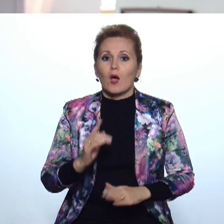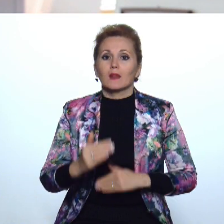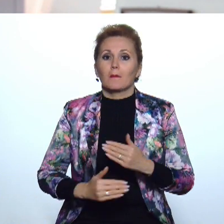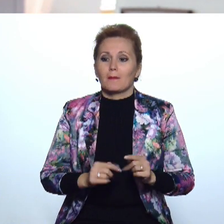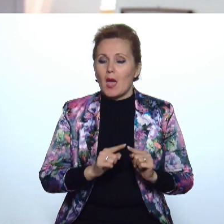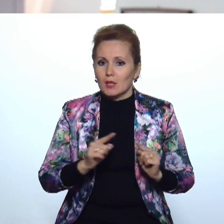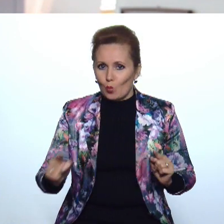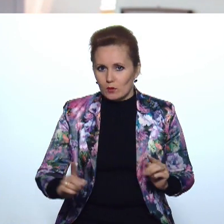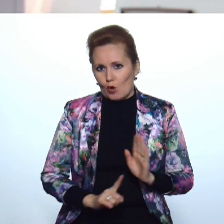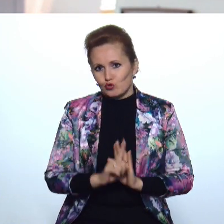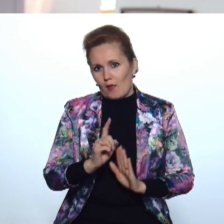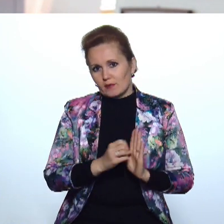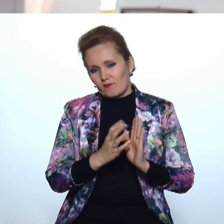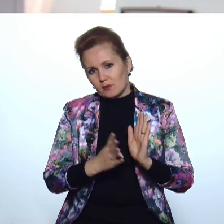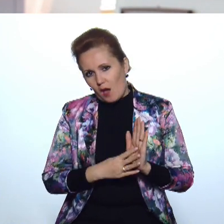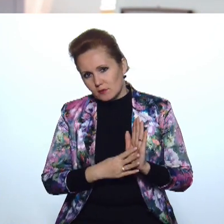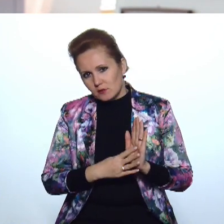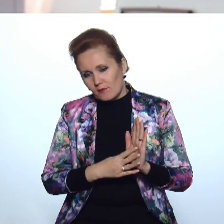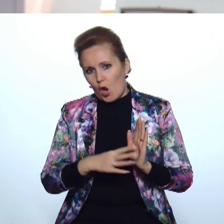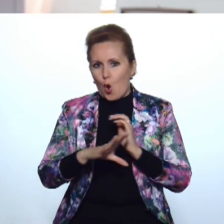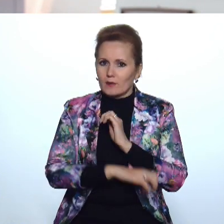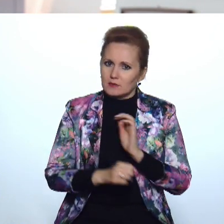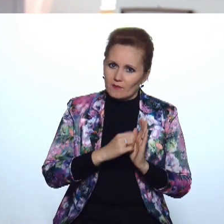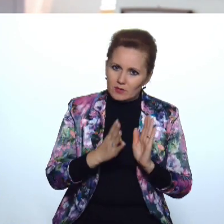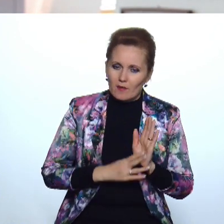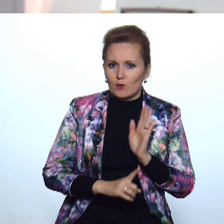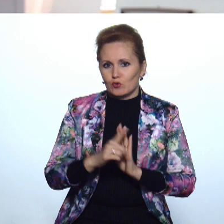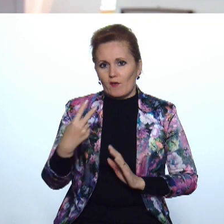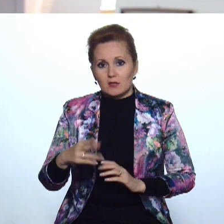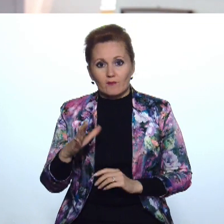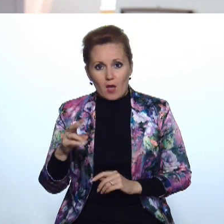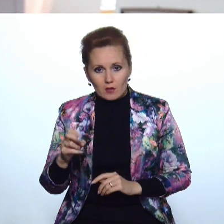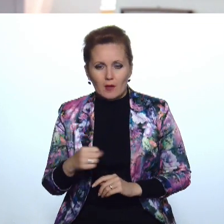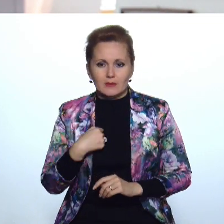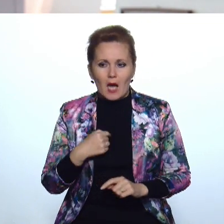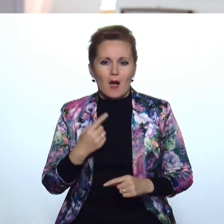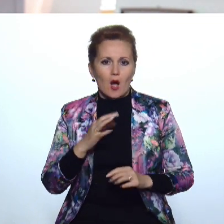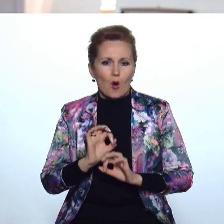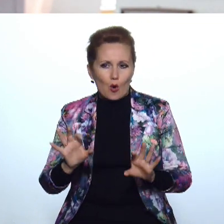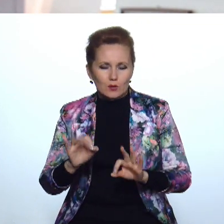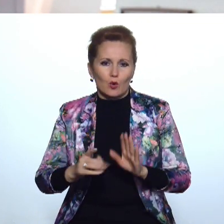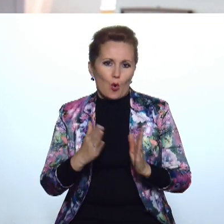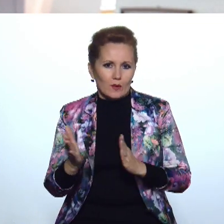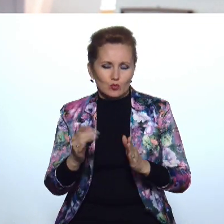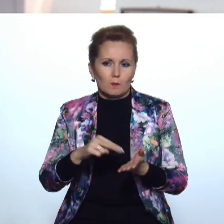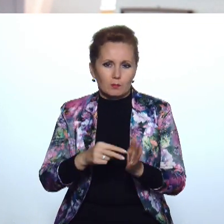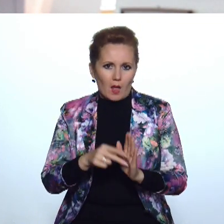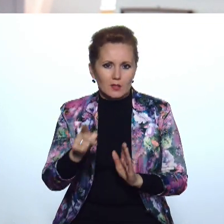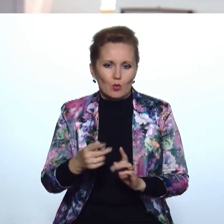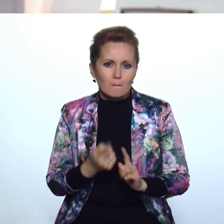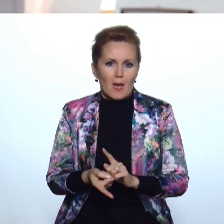конец 19 века, начало 20 века, то вот в этом семестре я их ориентирую на перевод произведений начала 20